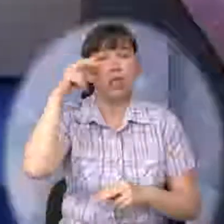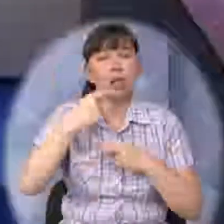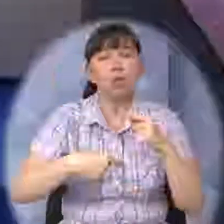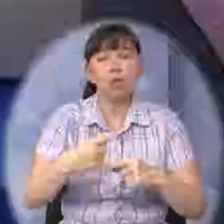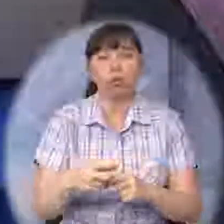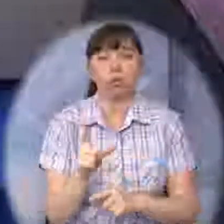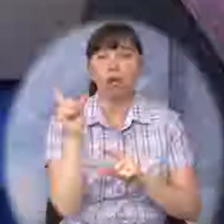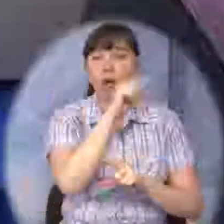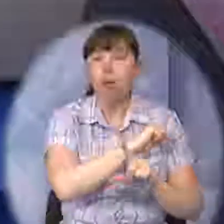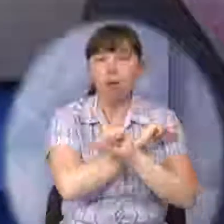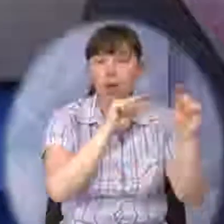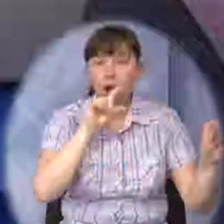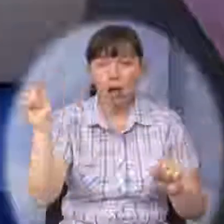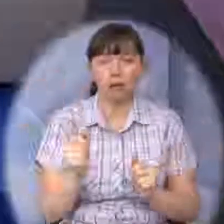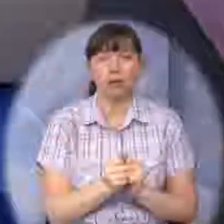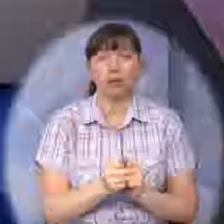nepoții pleacă,